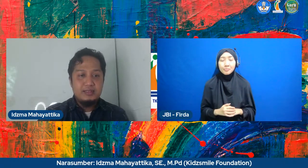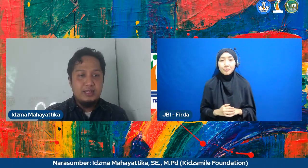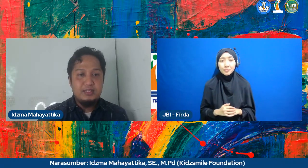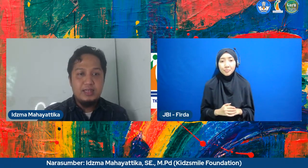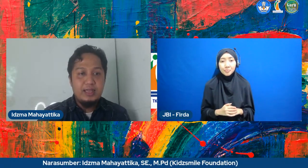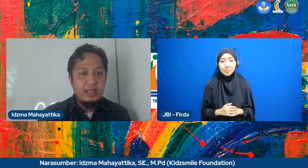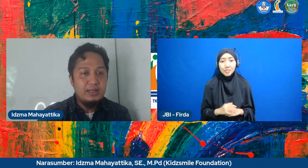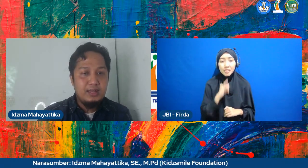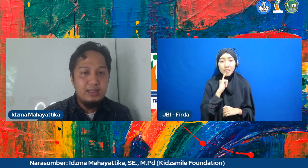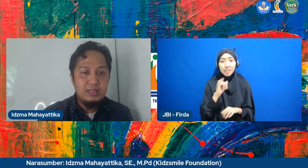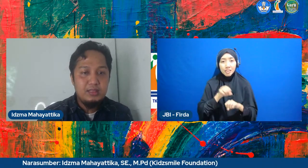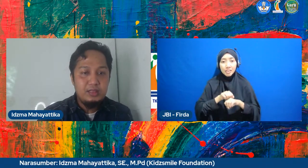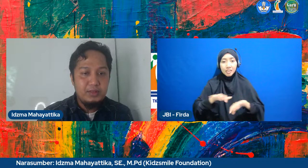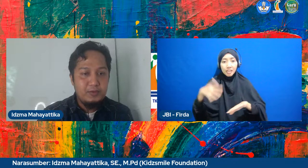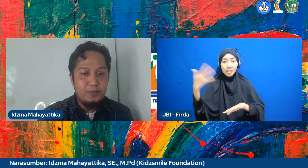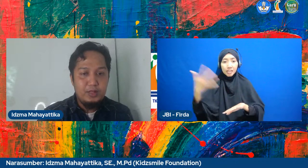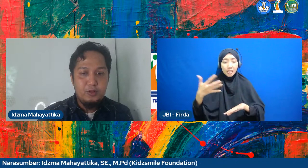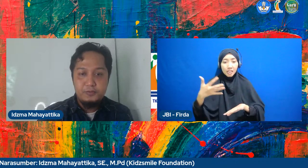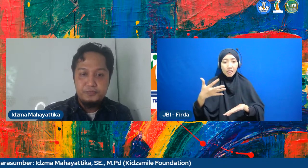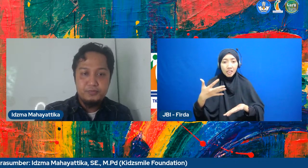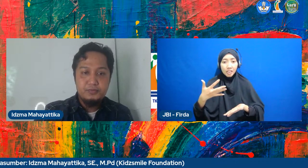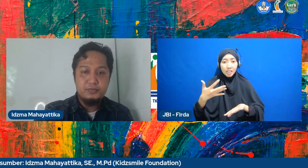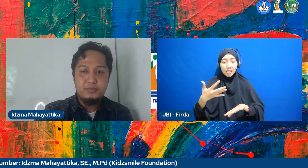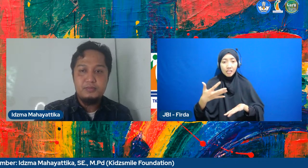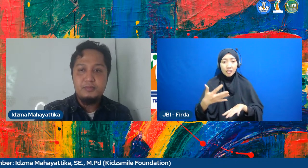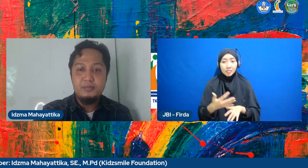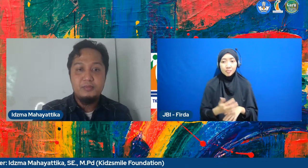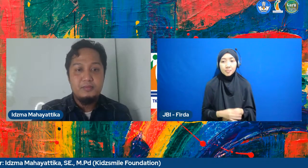Boleh izin share screen kah dari teman-teman operator?